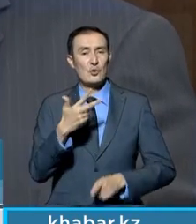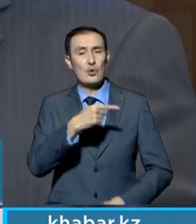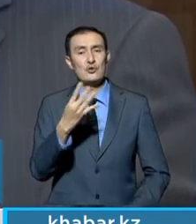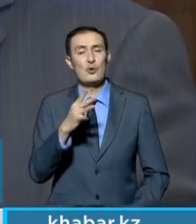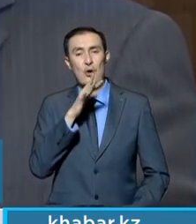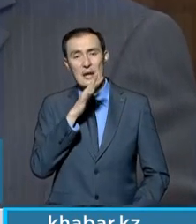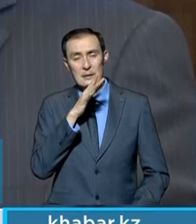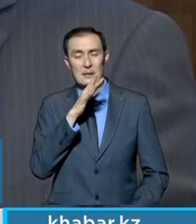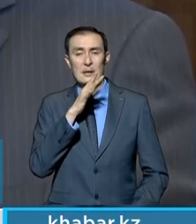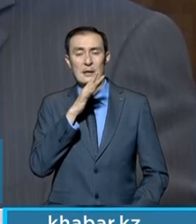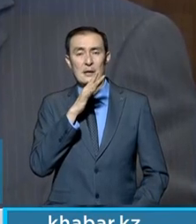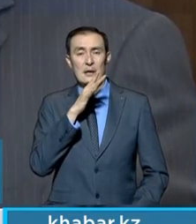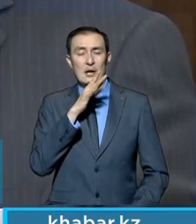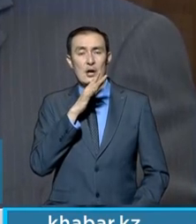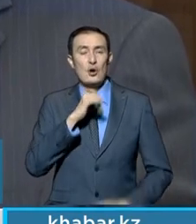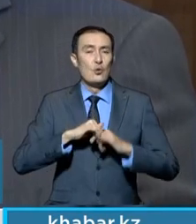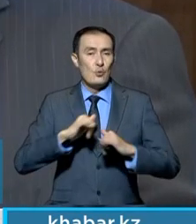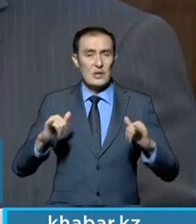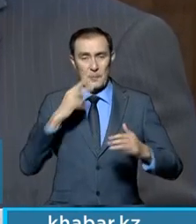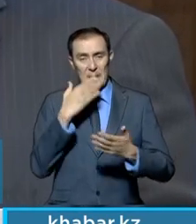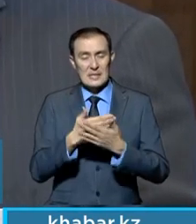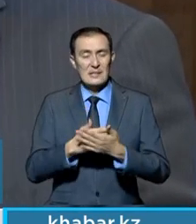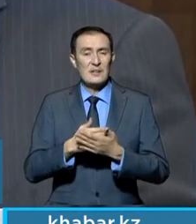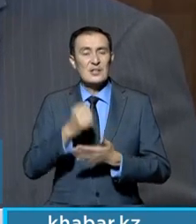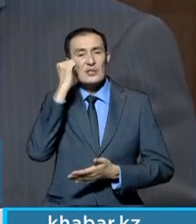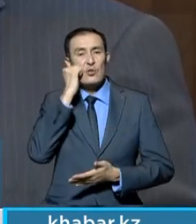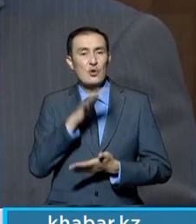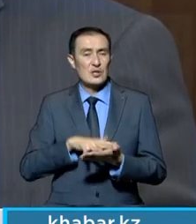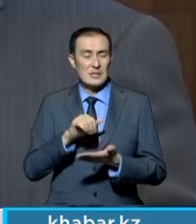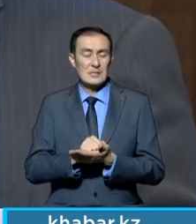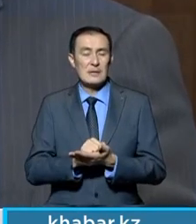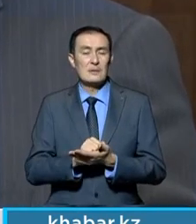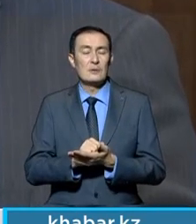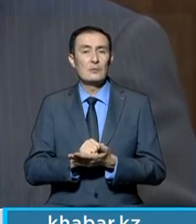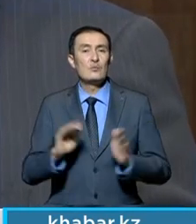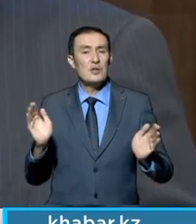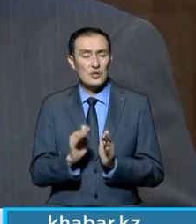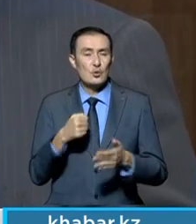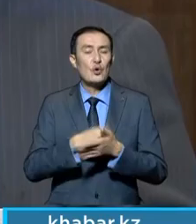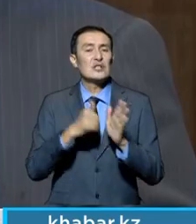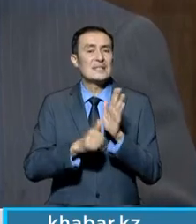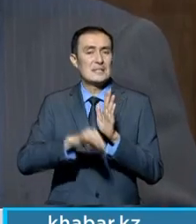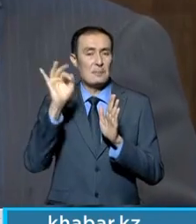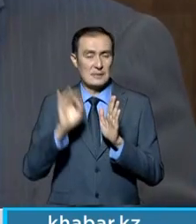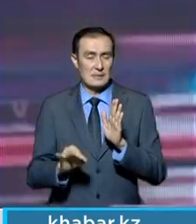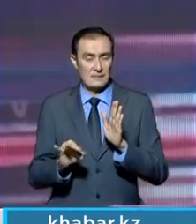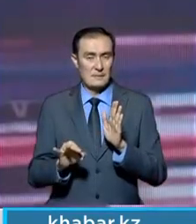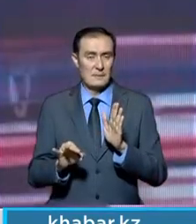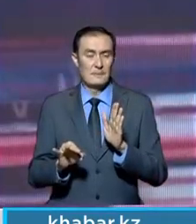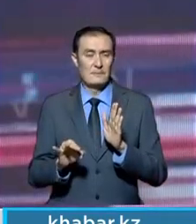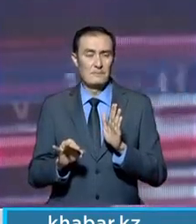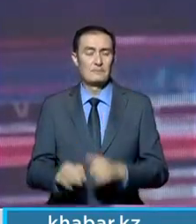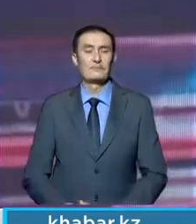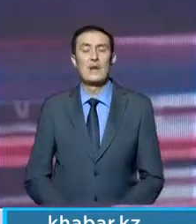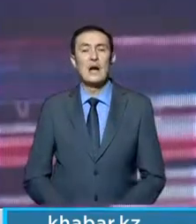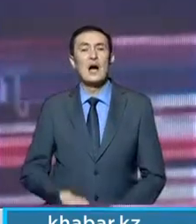лет довести показатели изношенности машинно-тракторного парка, снизить до 60%.